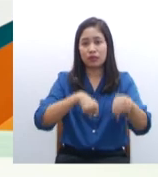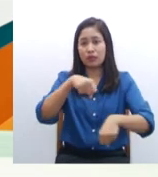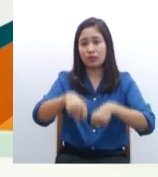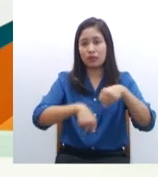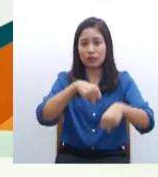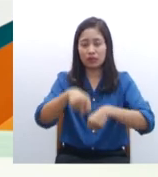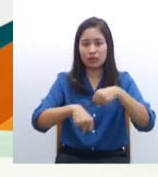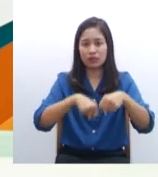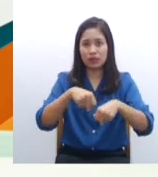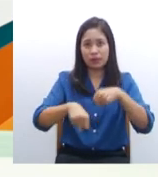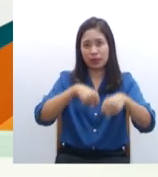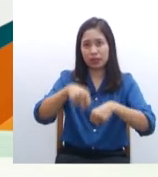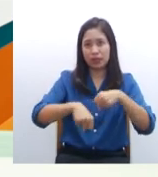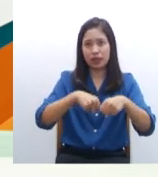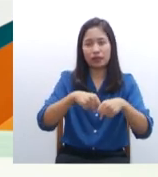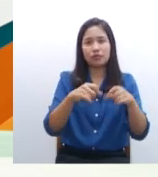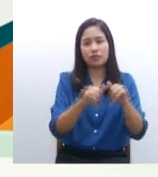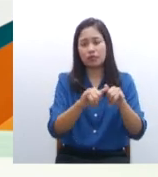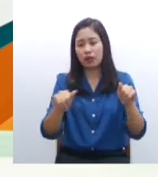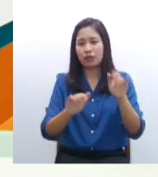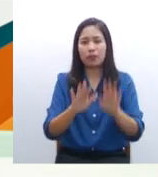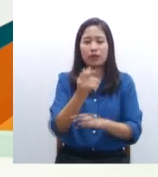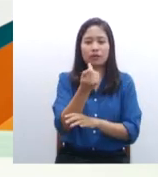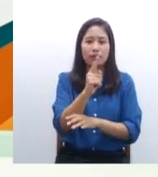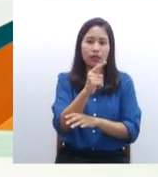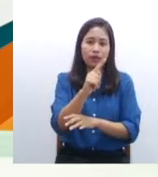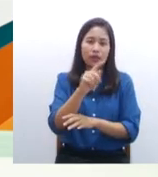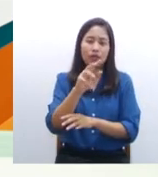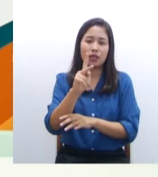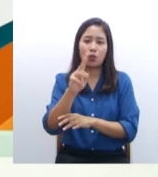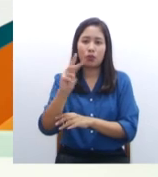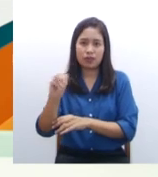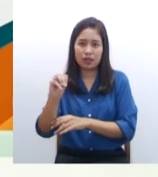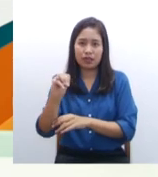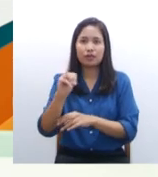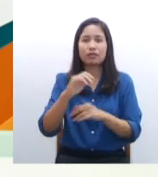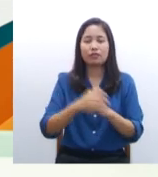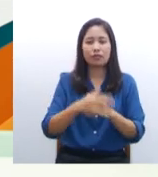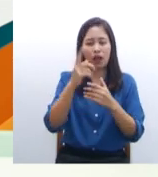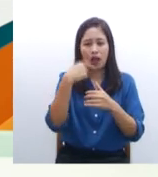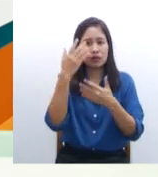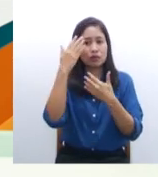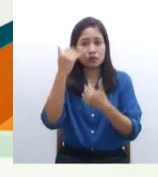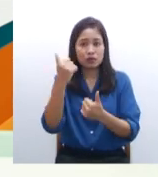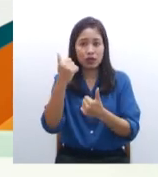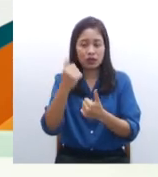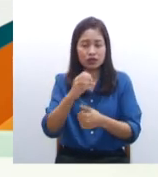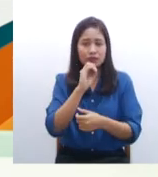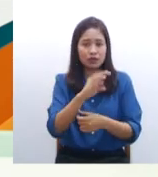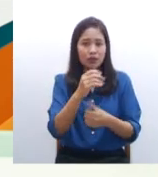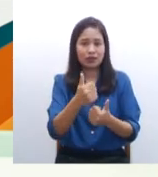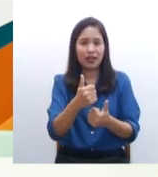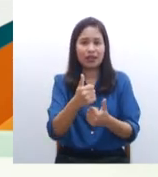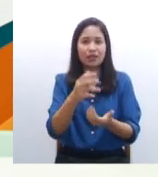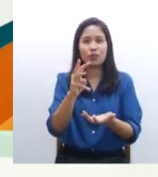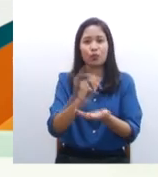ฟันไบค์นะครับระยะทาง11กิโลเมตรนะครับผู้ที่สนใจสามารถที่จะสมทบทุนที่มูลนิธินะ